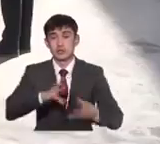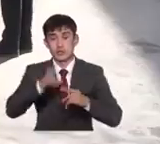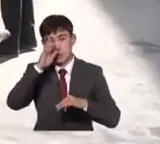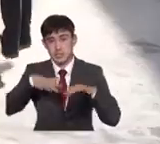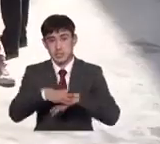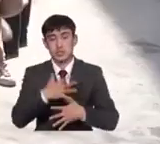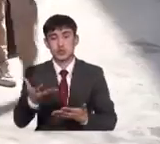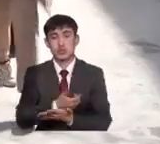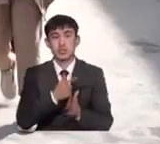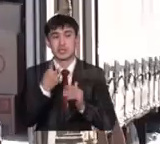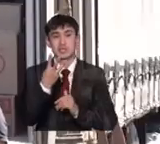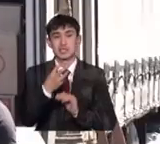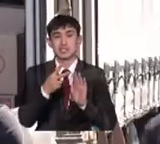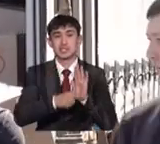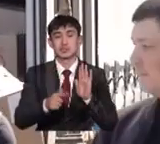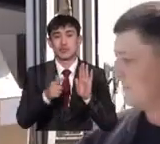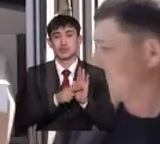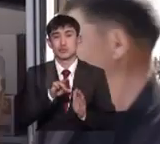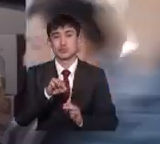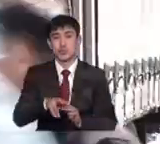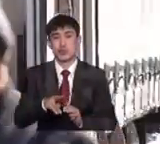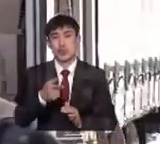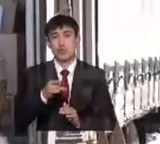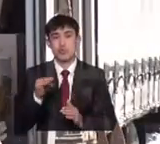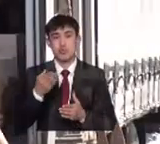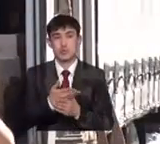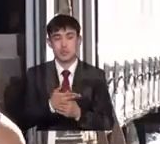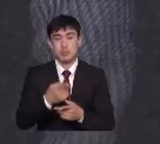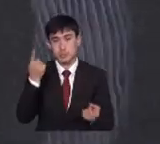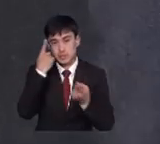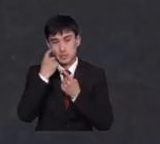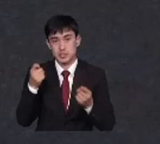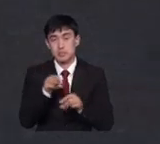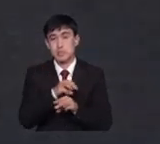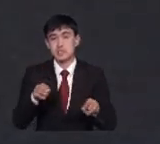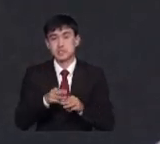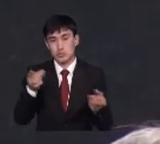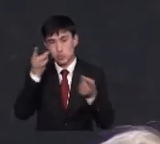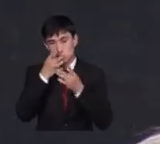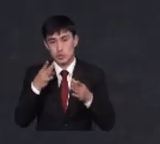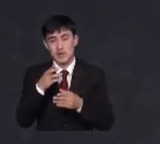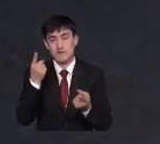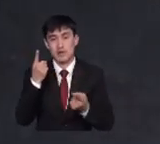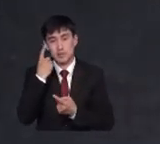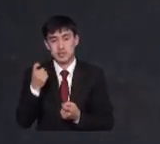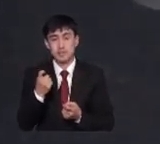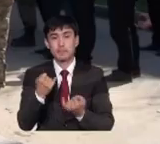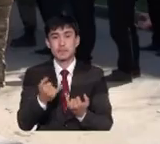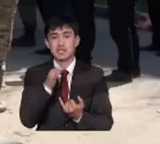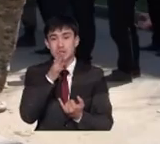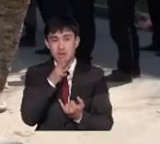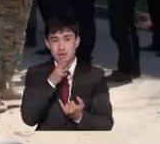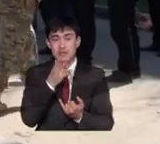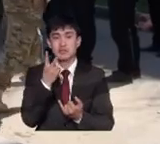собрано 378.000 тонн гуманитарной помощи об этом сообщает Министерство культуры и информации в настоящее